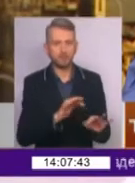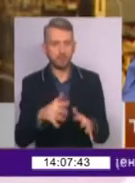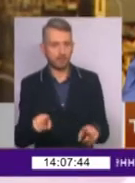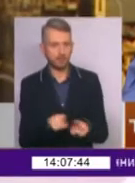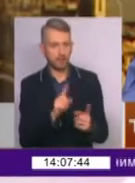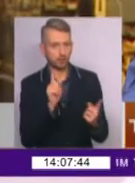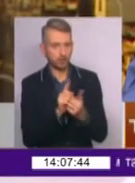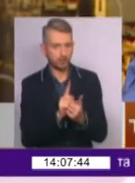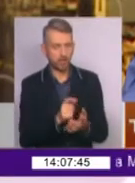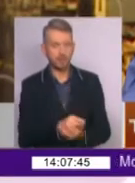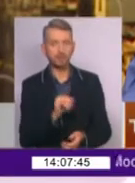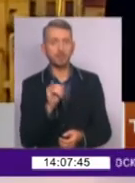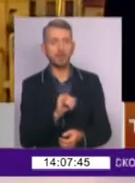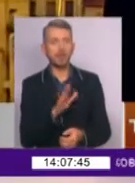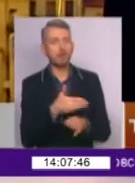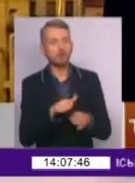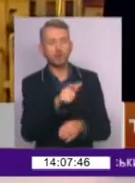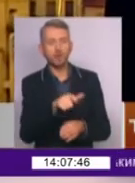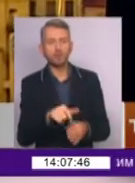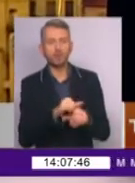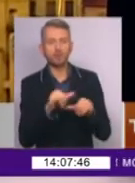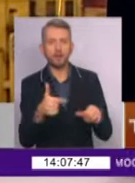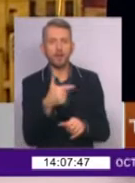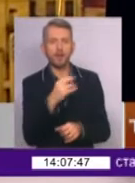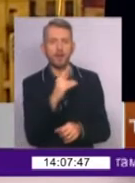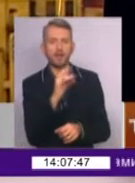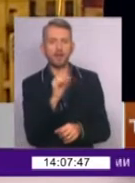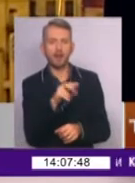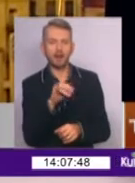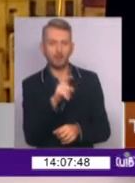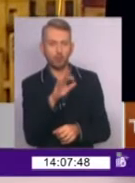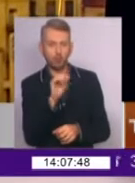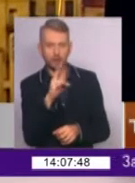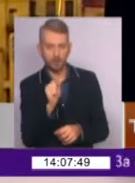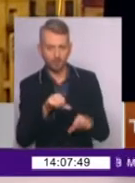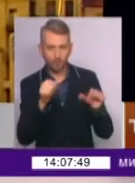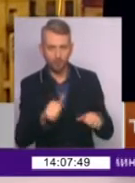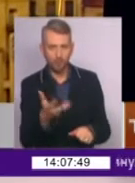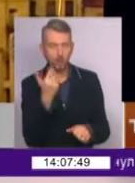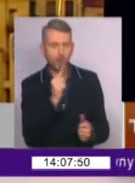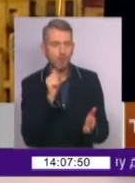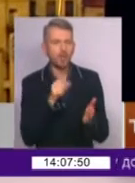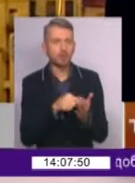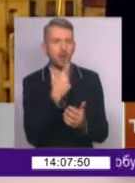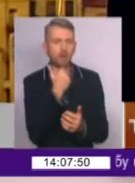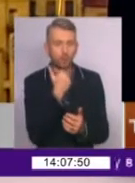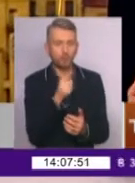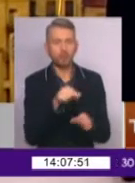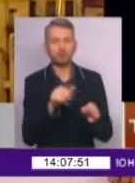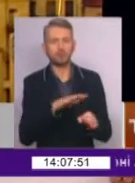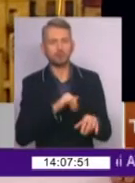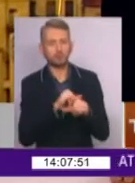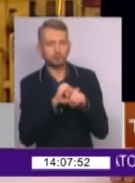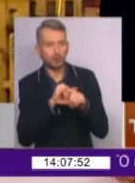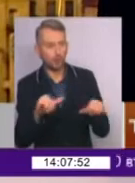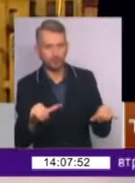зустрічається. І в частину людей так розвивається так звана генералізована форма, коли збудник потрапляє в кров. І тоді можливий розвиток менінгококцемії,